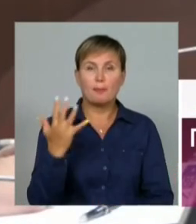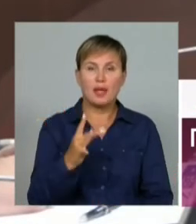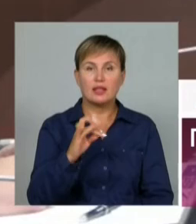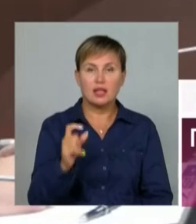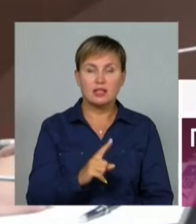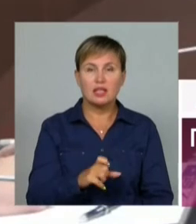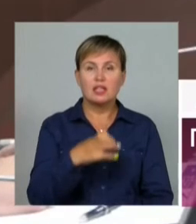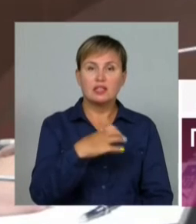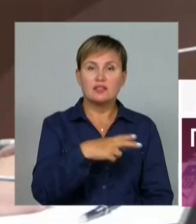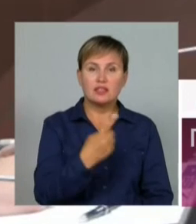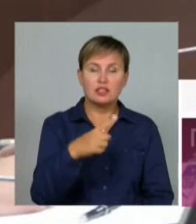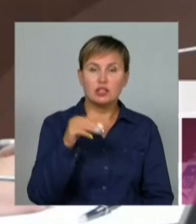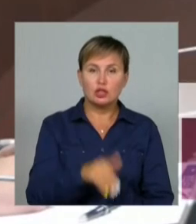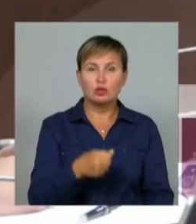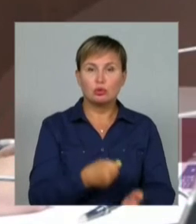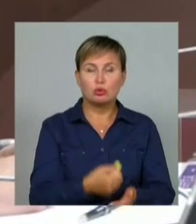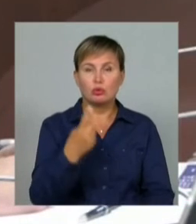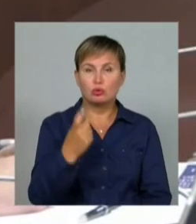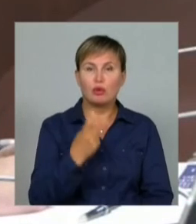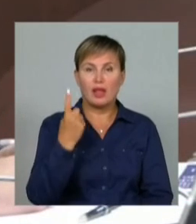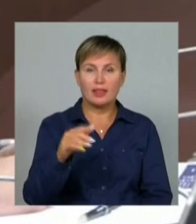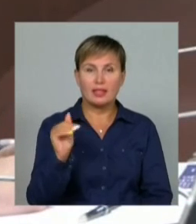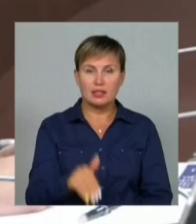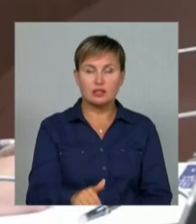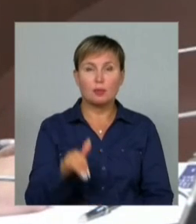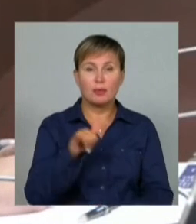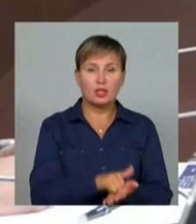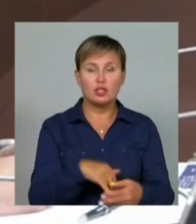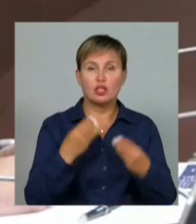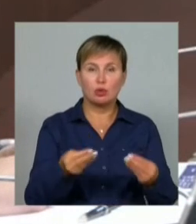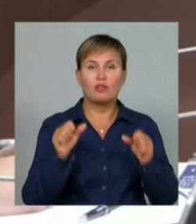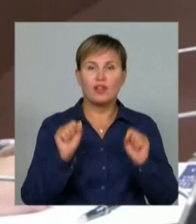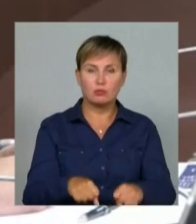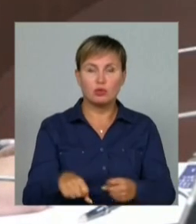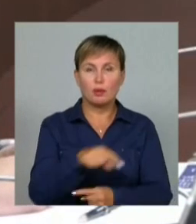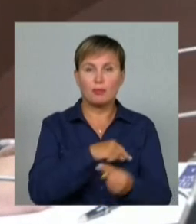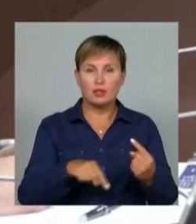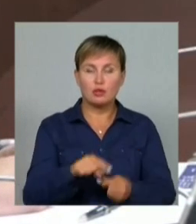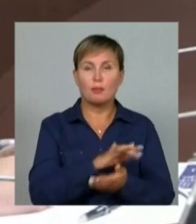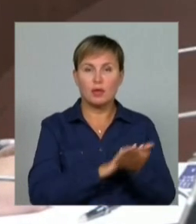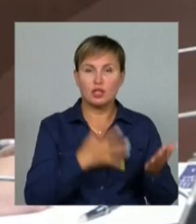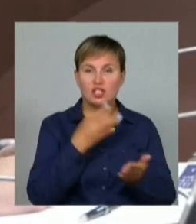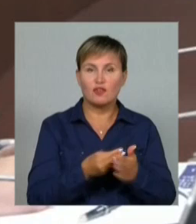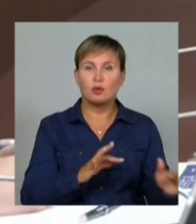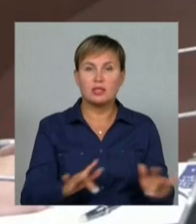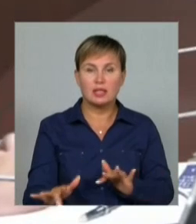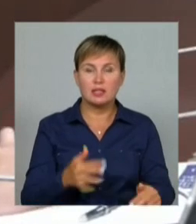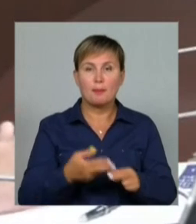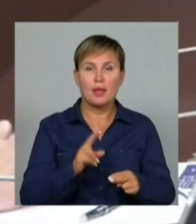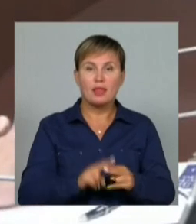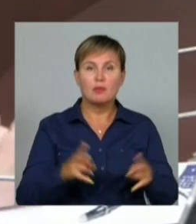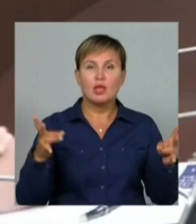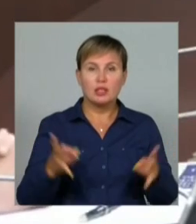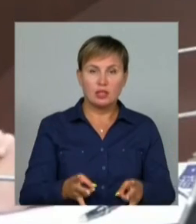с 21 тысячи до 101 тысячи. Приложение дает возможность бизнесу продолжать свою деятельность,